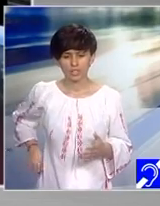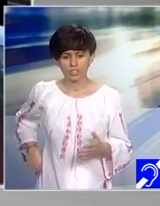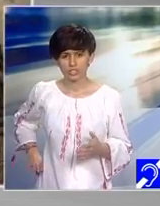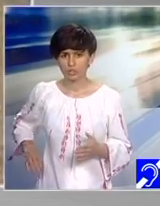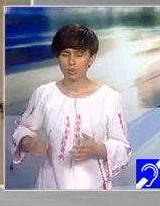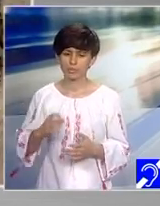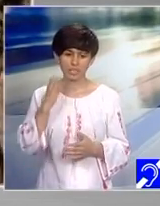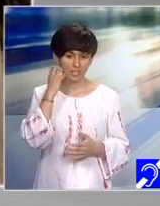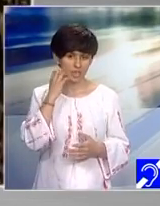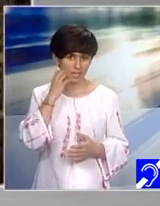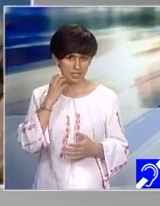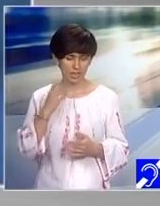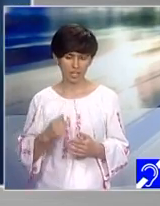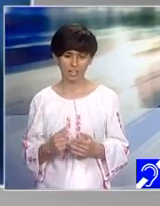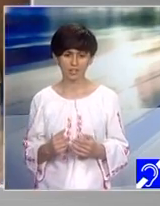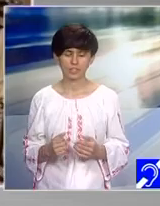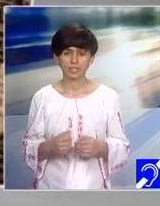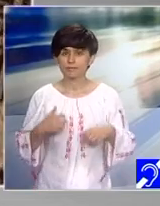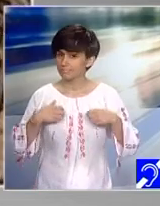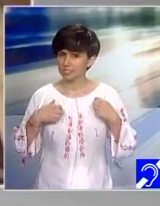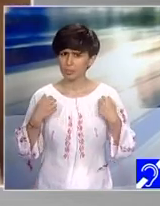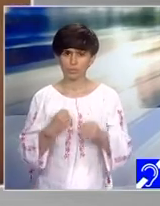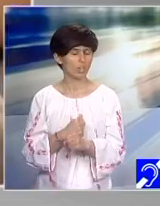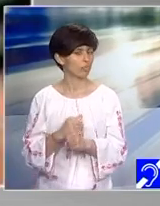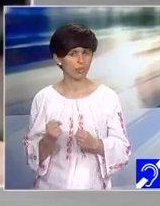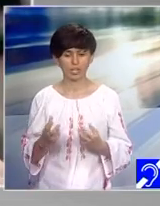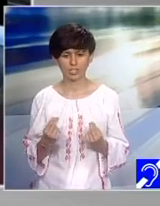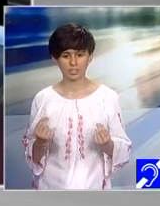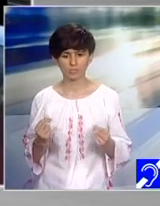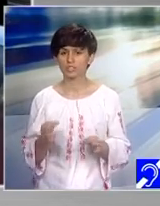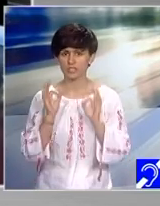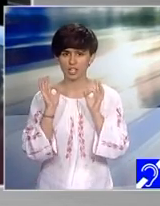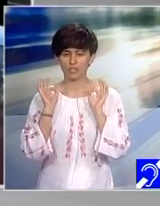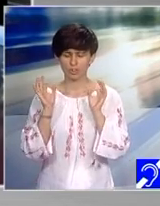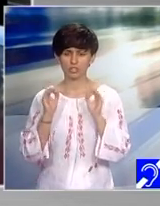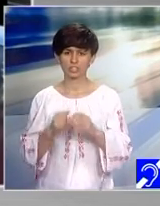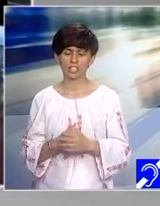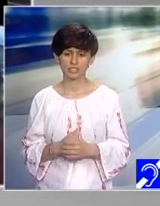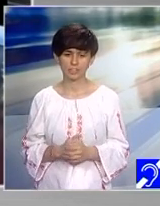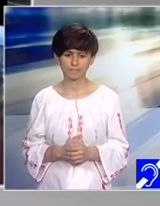la țară, domnișoarele, se bucurau foarte mult să le folosească. Încă din